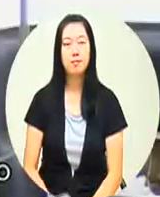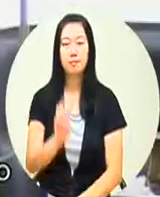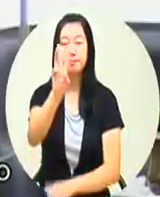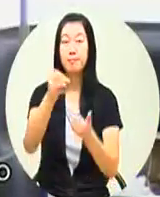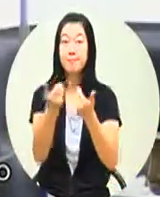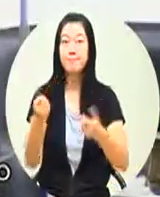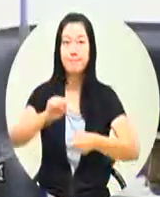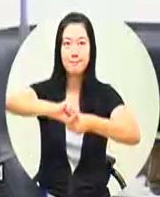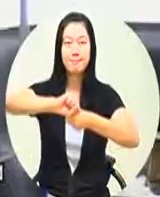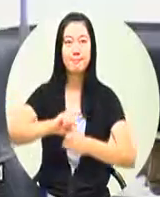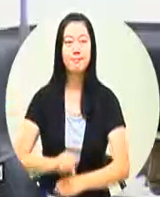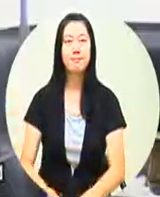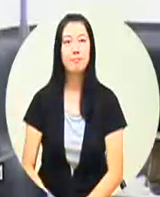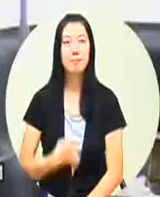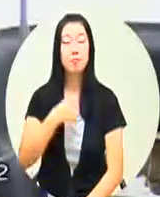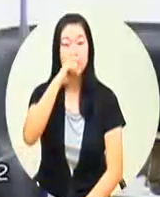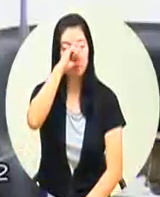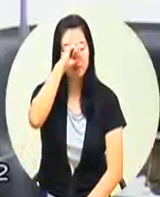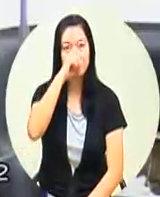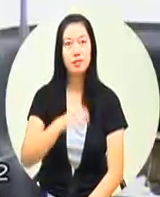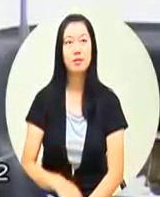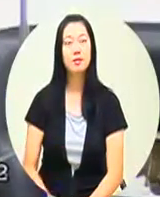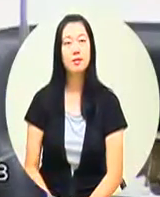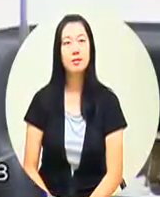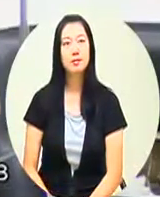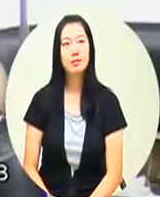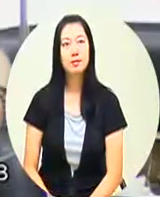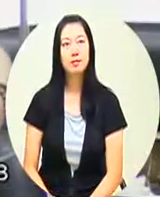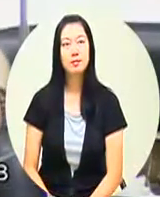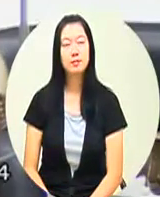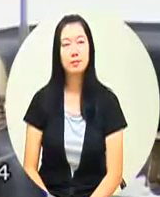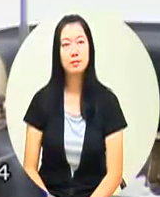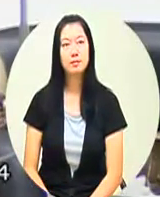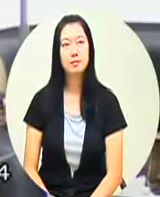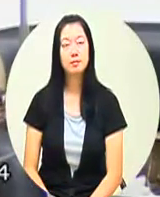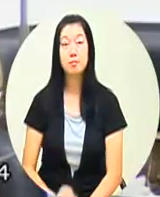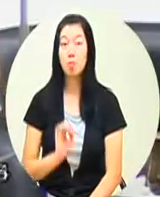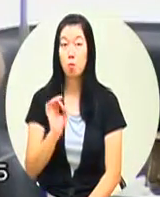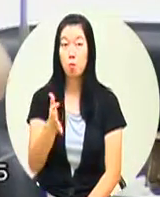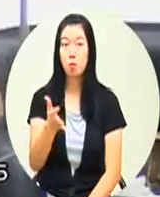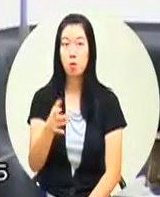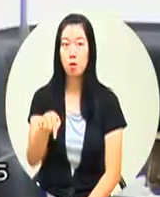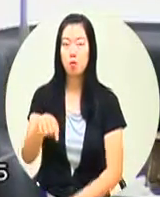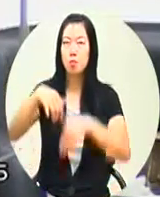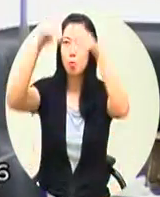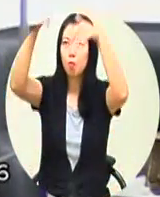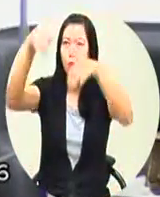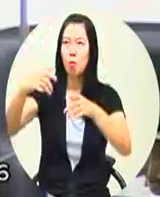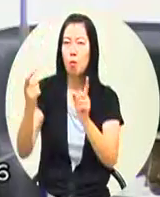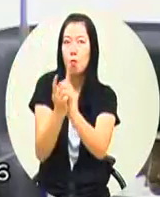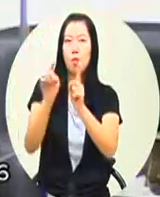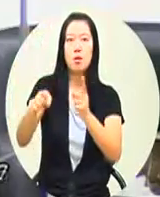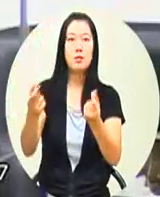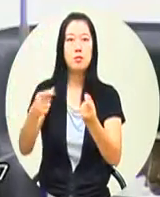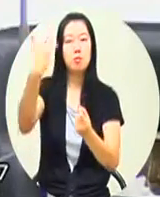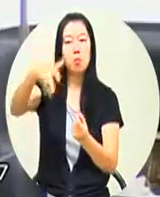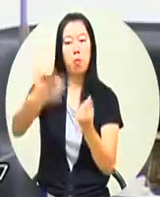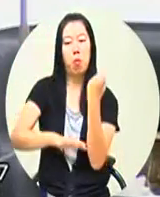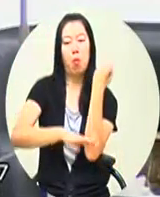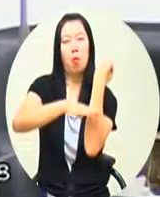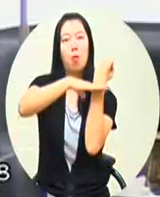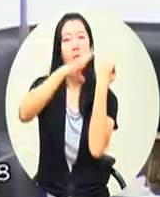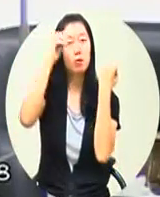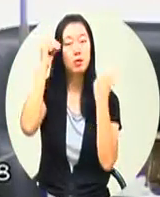可以的，不要紧。我嘛拢希望紧来拍通哦，然后因为遐嘛是也落雨，遐嘛是拢会淹水啊。那未来他可能也是